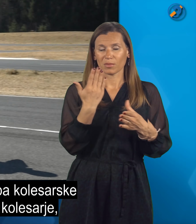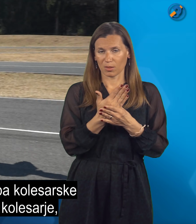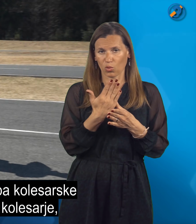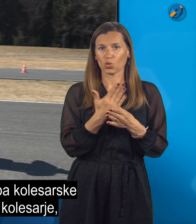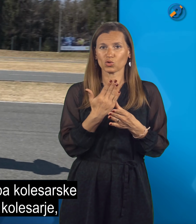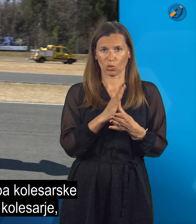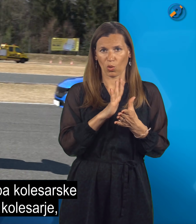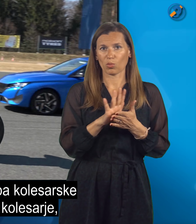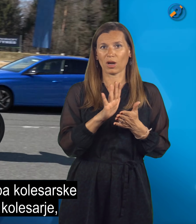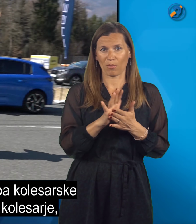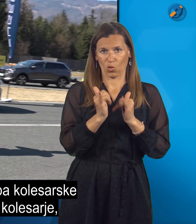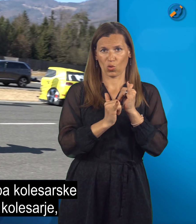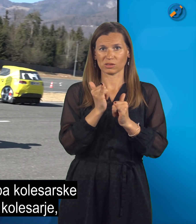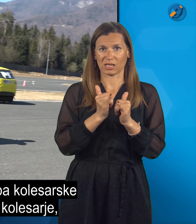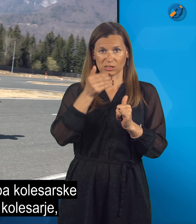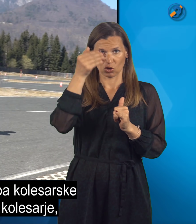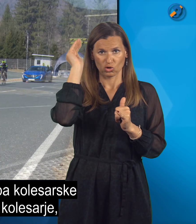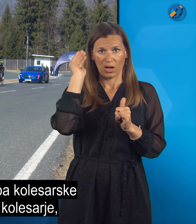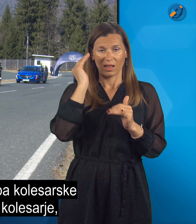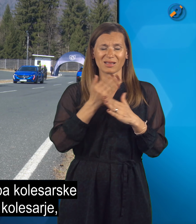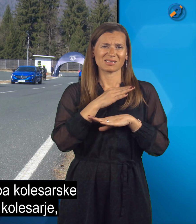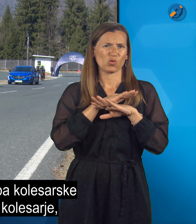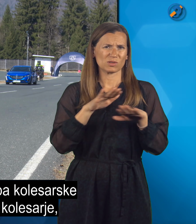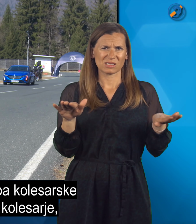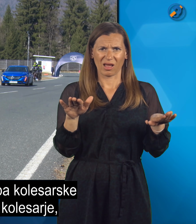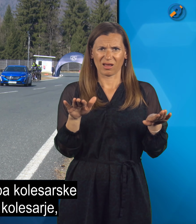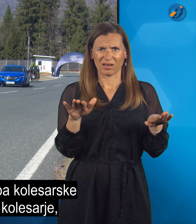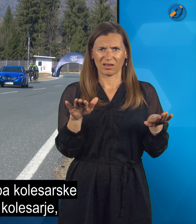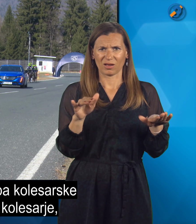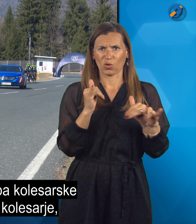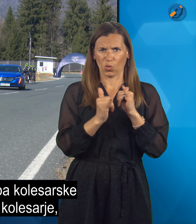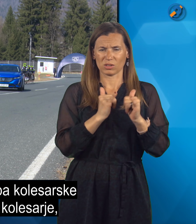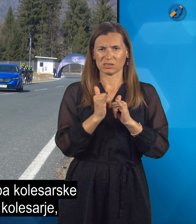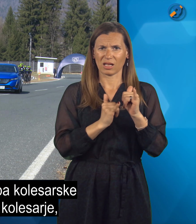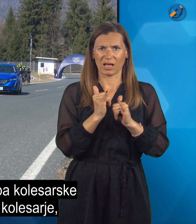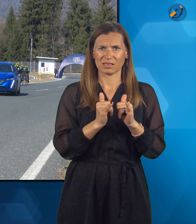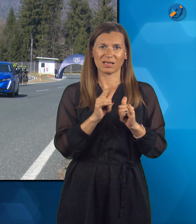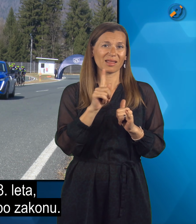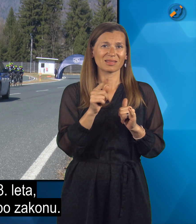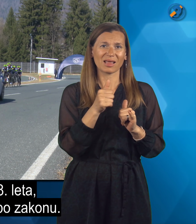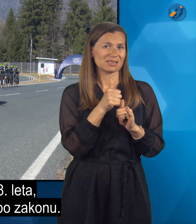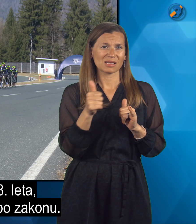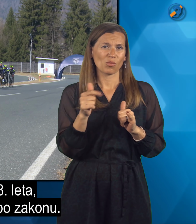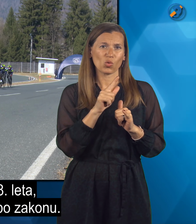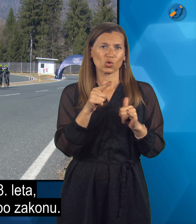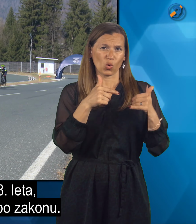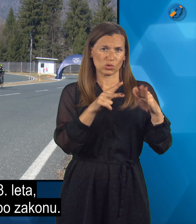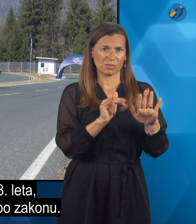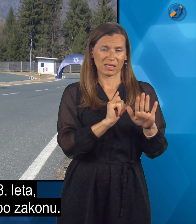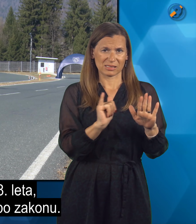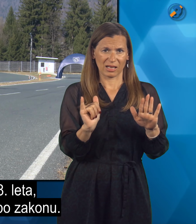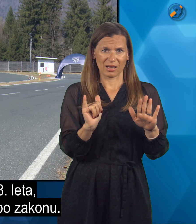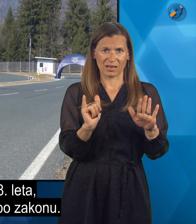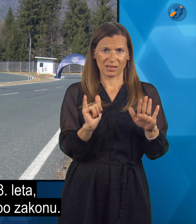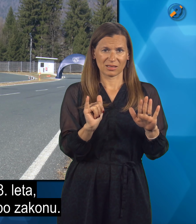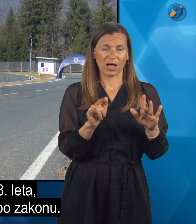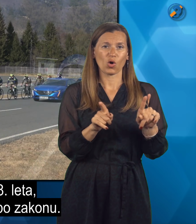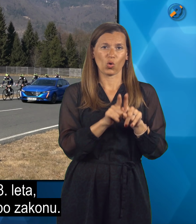se priporoča uporaba kolesarske čelade za vse kolesarje, ne le do 18.